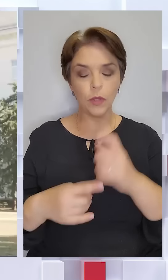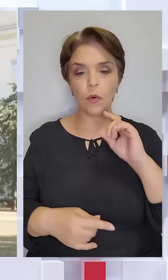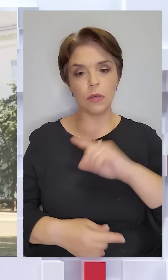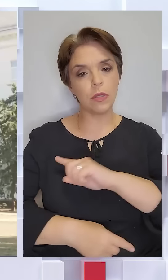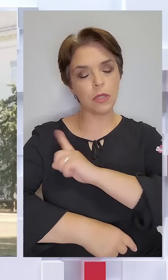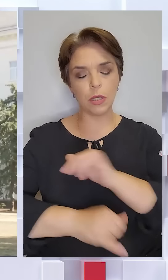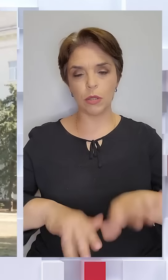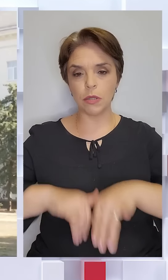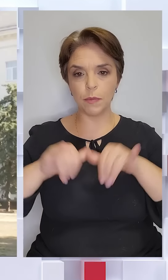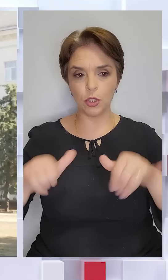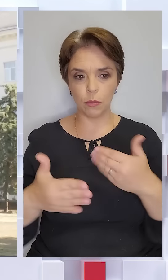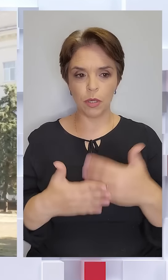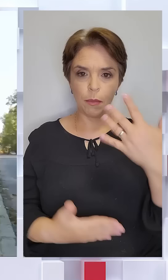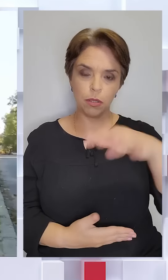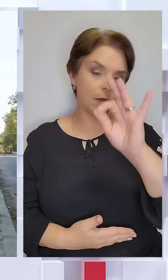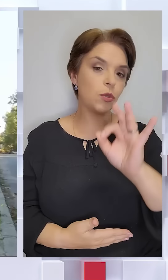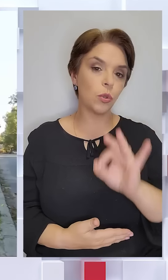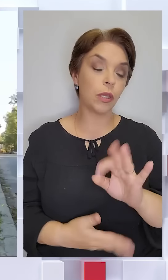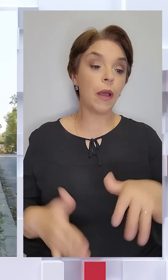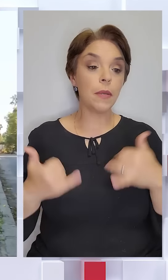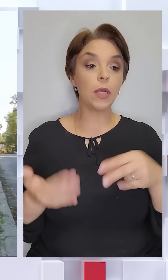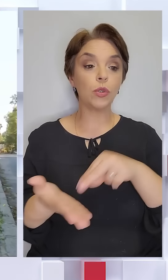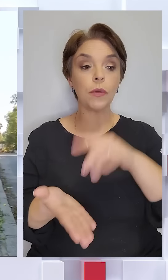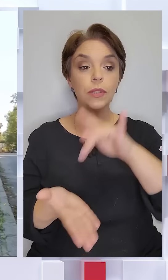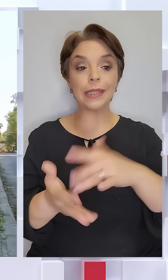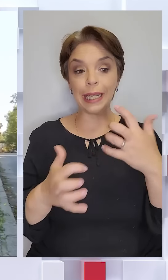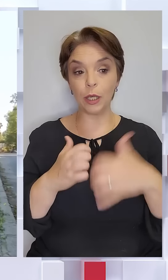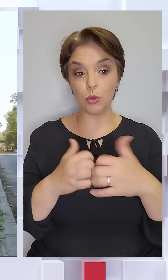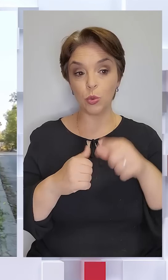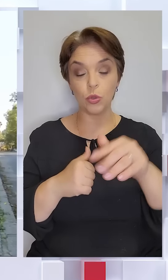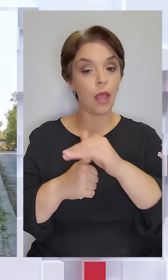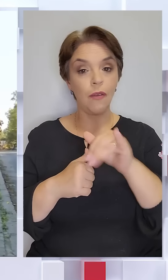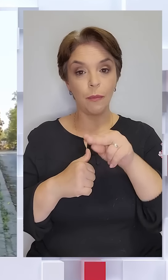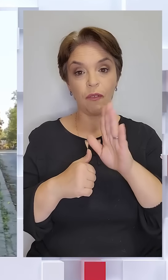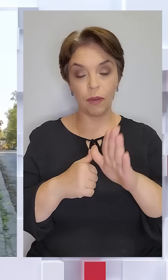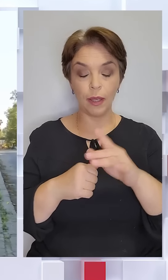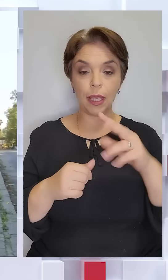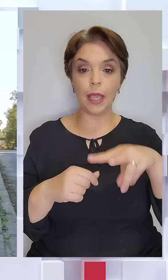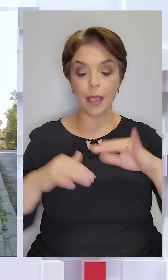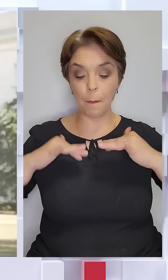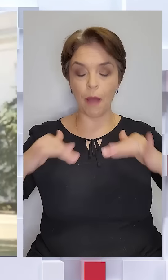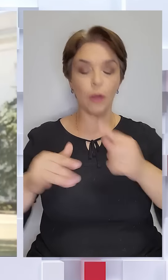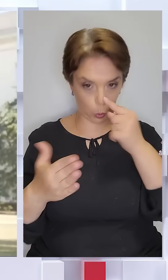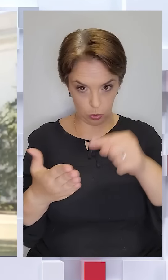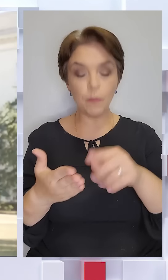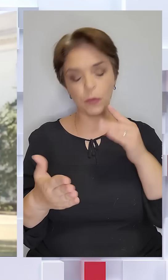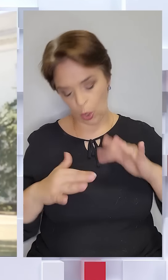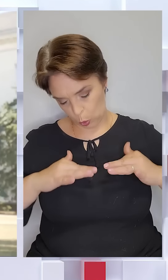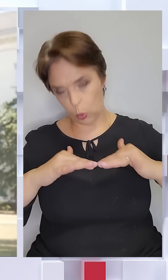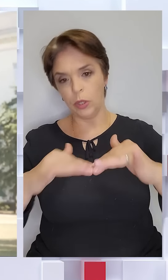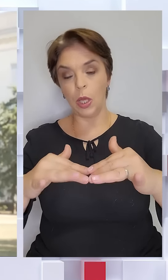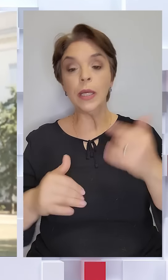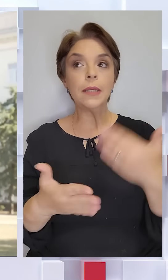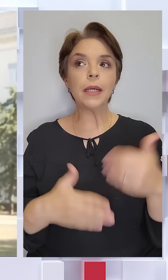сильне збільшення, майже на 50%. От ми зараз стоїмо в центрі Херсона, сюди FPV і Мавіки долітають? Долітають.